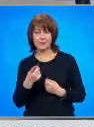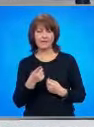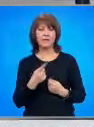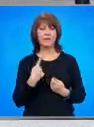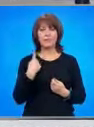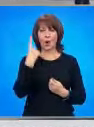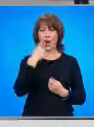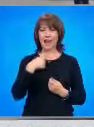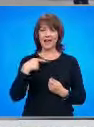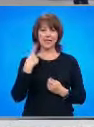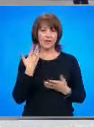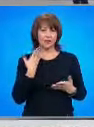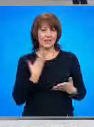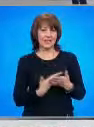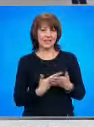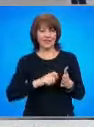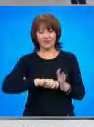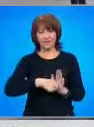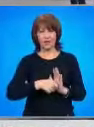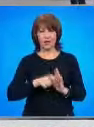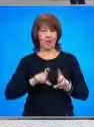се барикадира в апартамент и отказа да отвори.